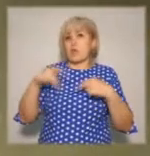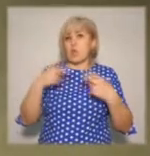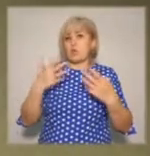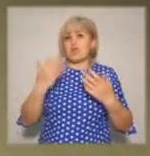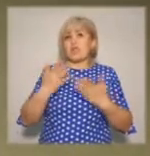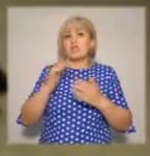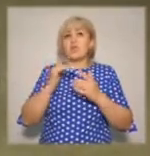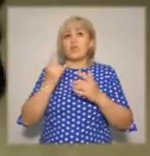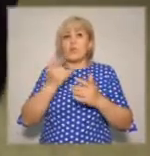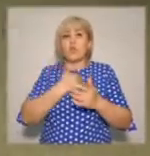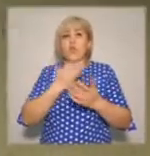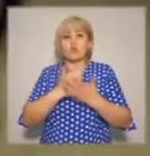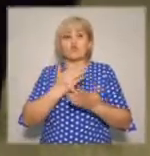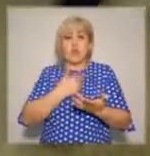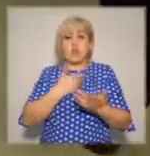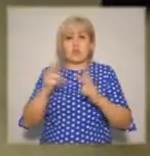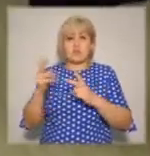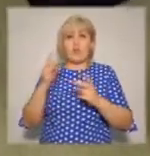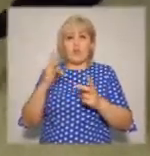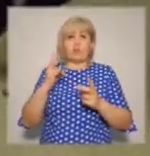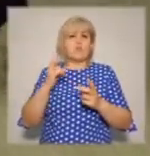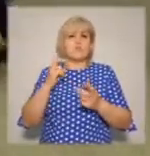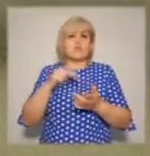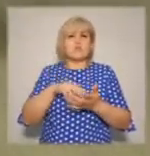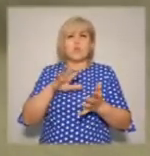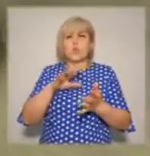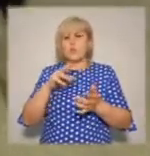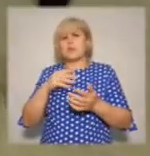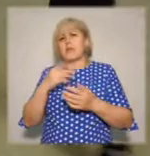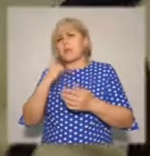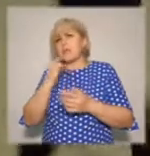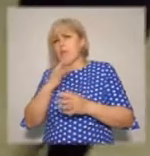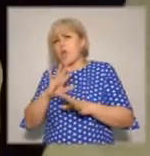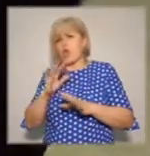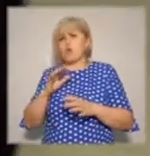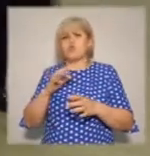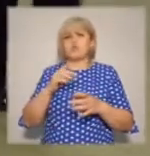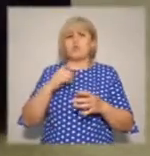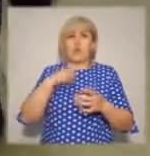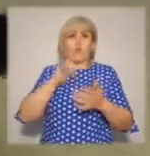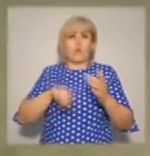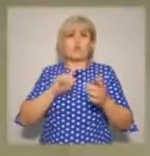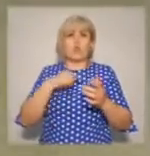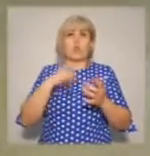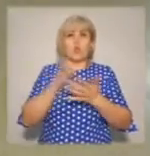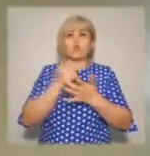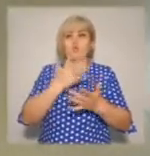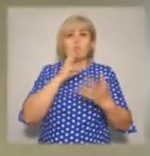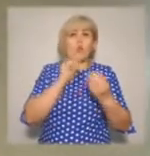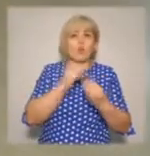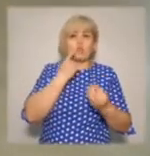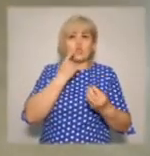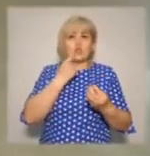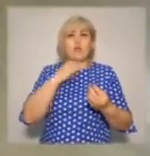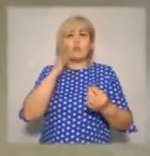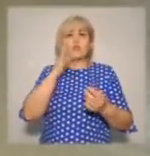России, но танцевать он будет. На городских соревнованиях, на окружных будет. Да, долгое время я цеплялась именно за талантливых